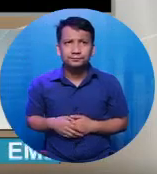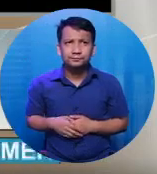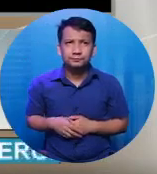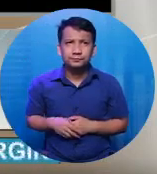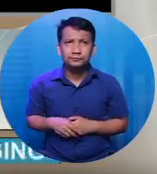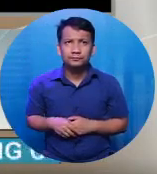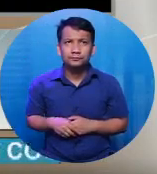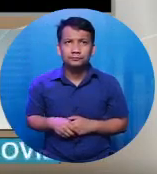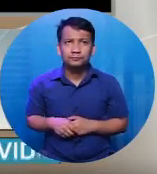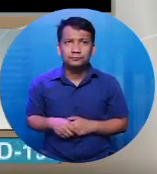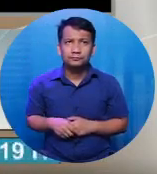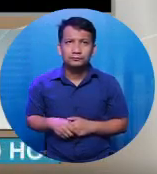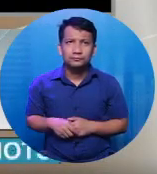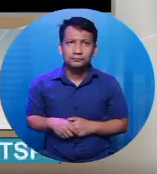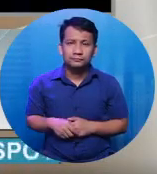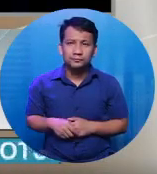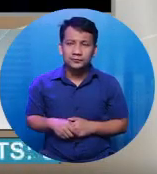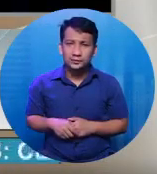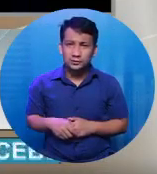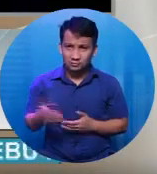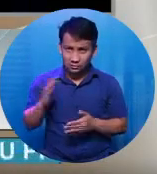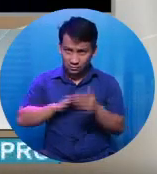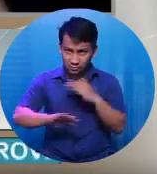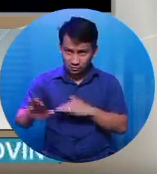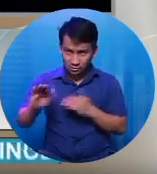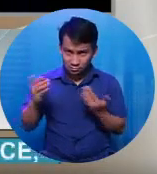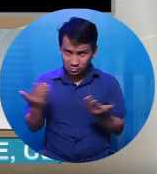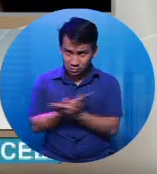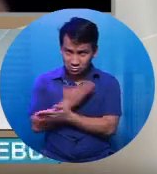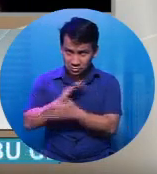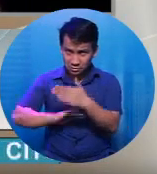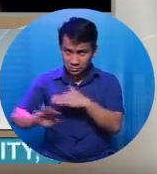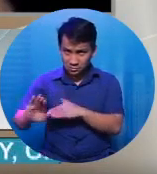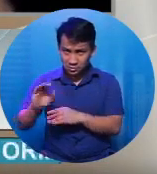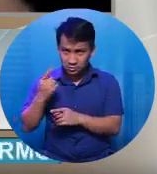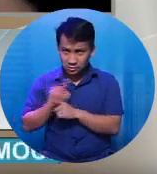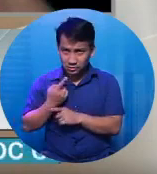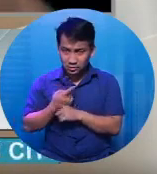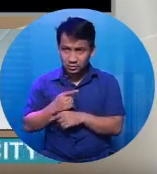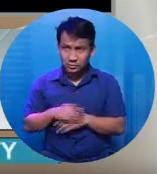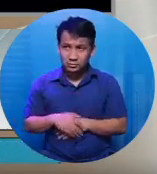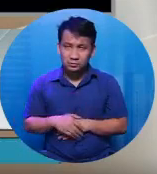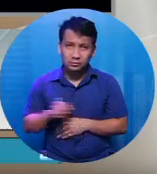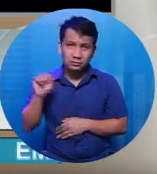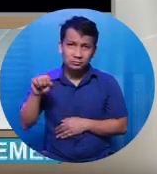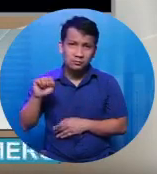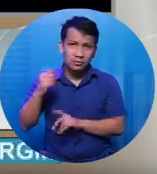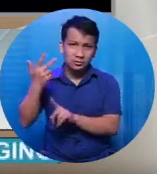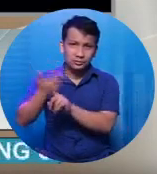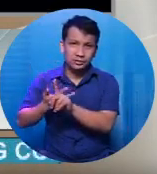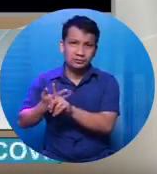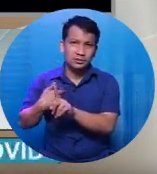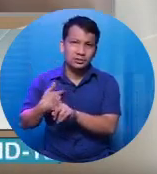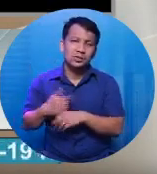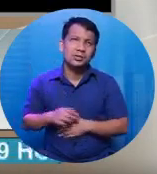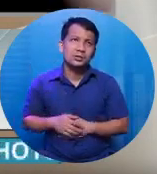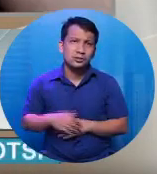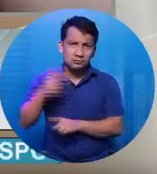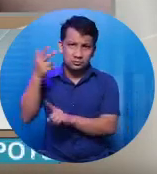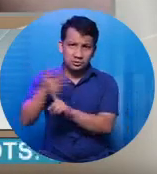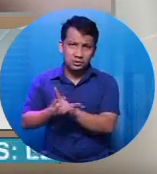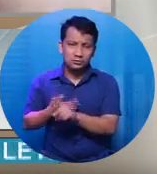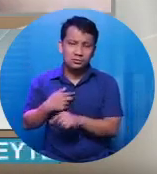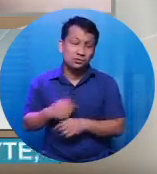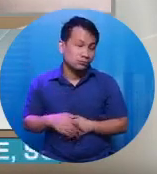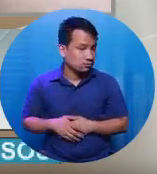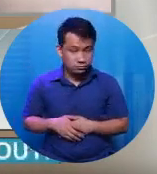No, sir. Kapapanganak niyo pa lamang po, Ma'am Cherry. Yes, sir. Mag-3 months pa lang po. Oh,